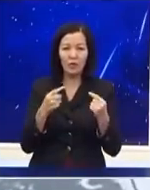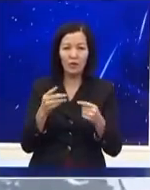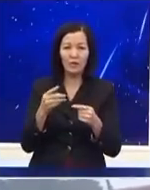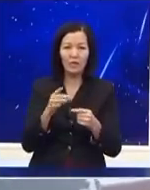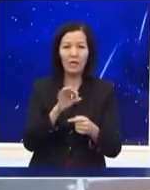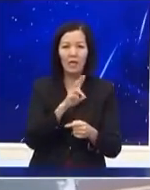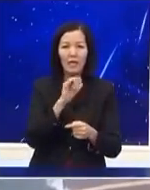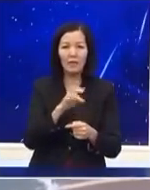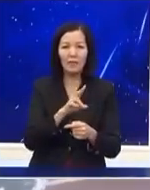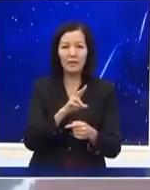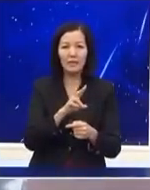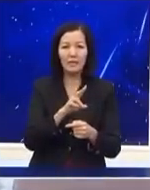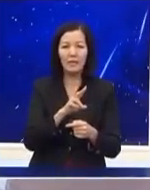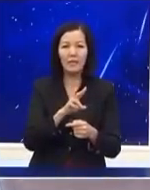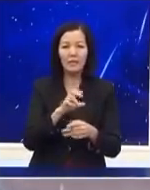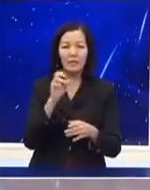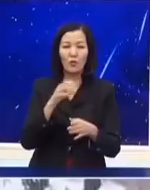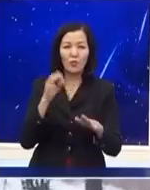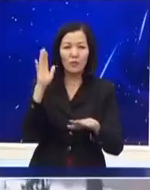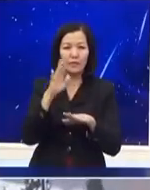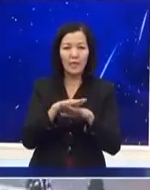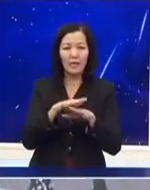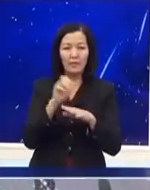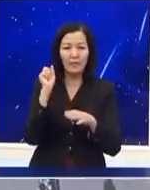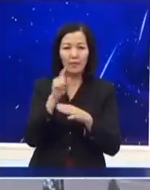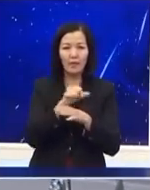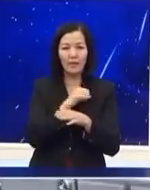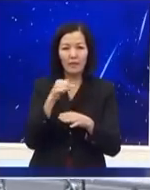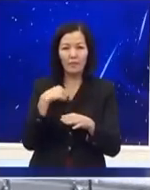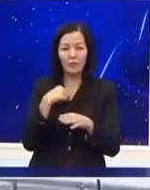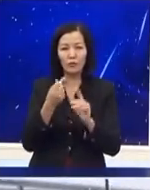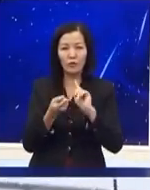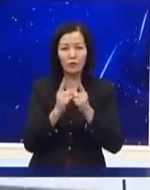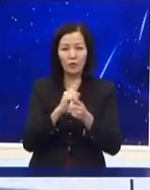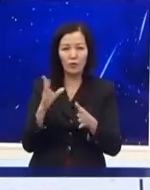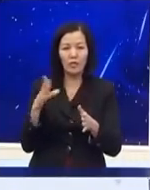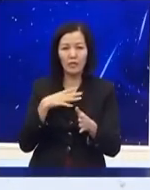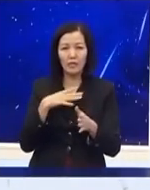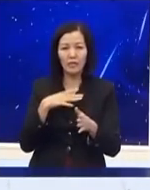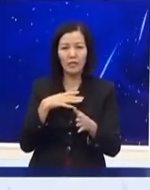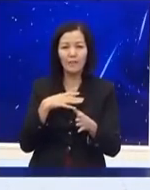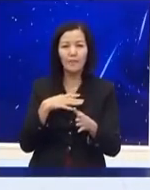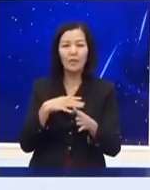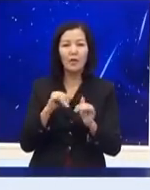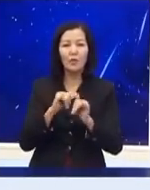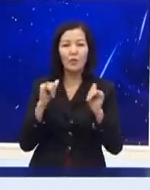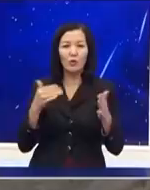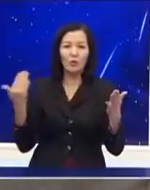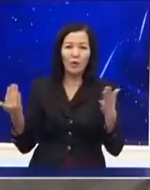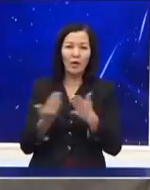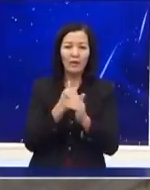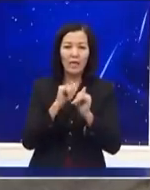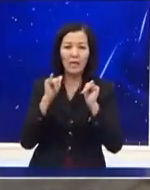аймақтың түрленуіне елбасының пәрмені негіз. Амандық Баталов бастап, ел қолдап, шекаралы аймақ қайта